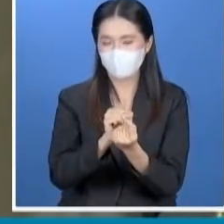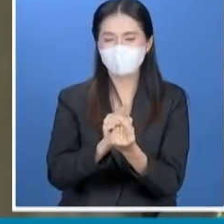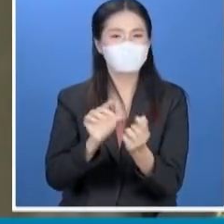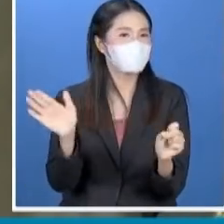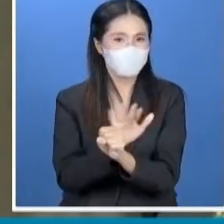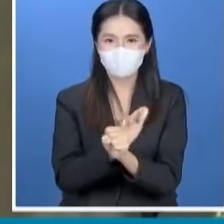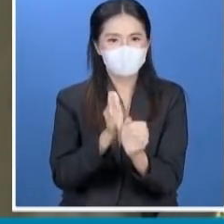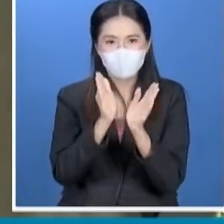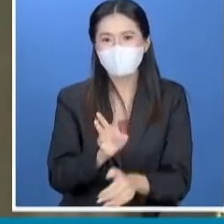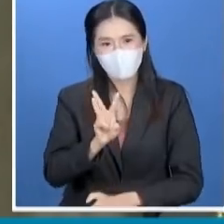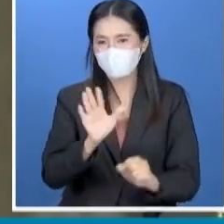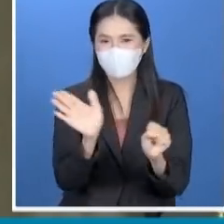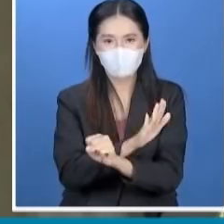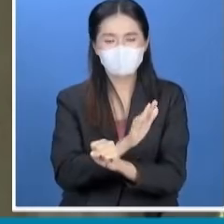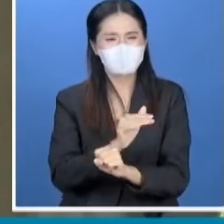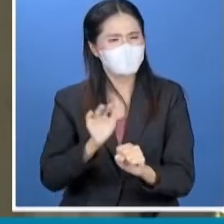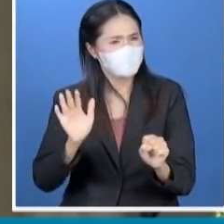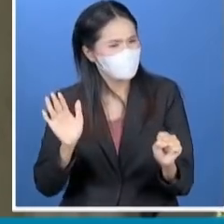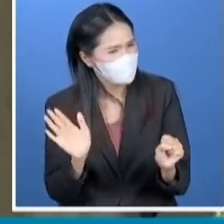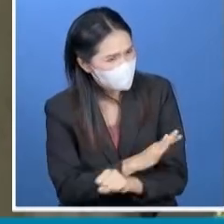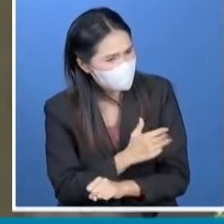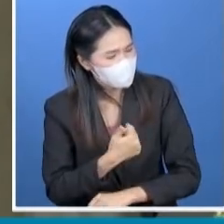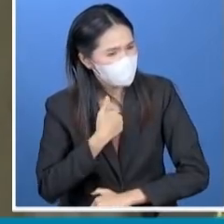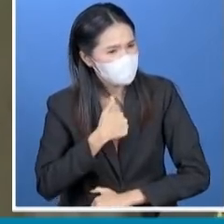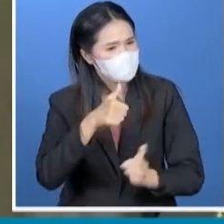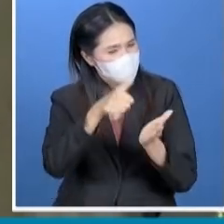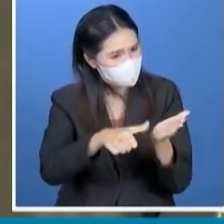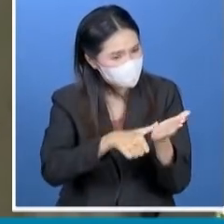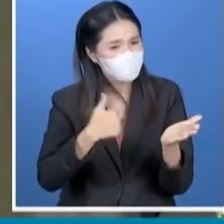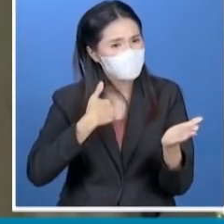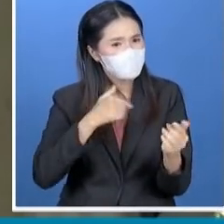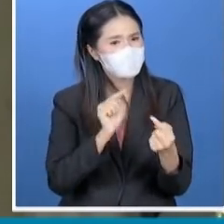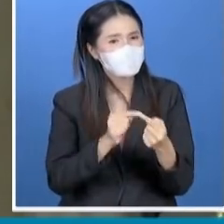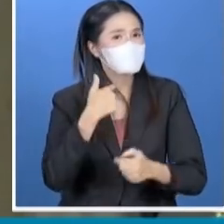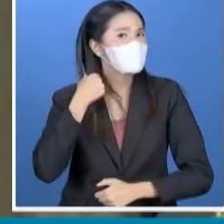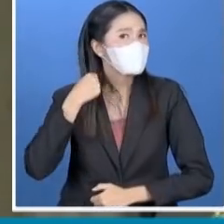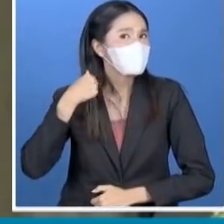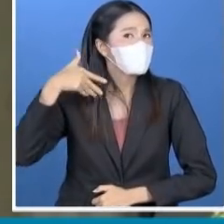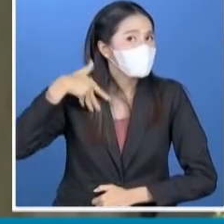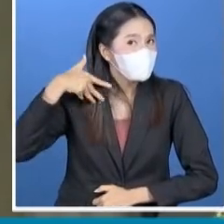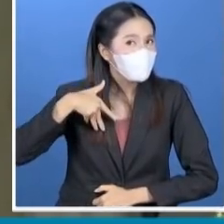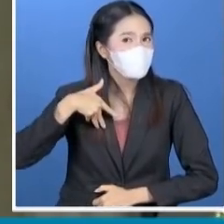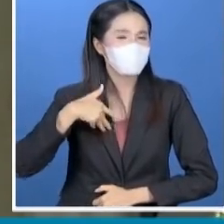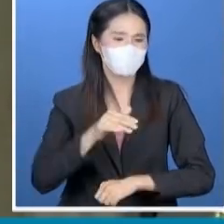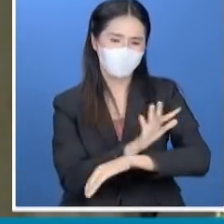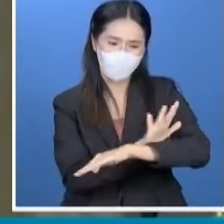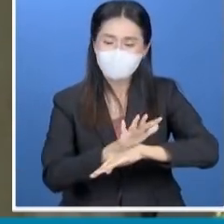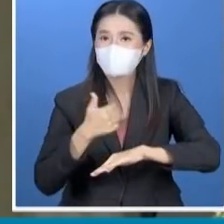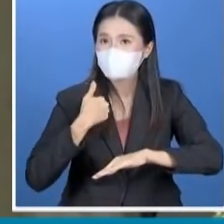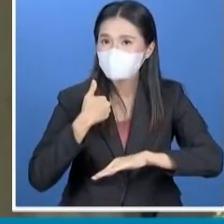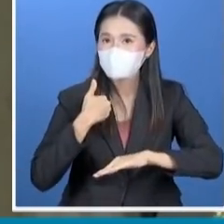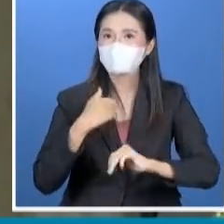ค่ะ ครบทุกคนนอกจากลายนิ้วมือยังมีเรื่องของเส้นพงเส้นผมเส้นขนอะไรอย่างนี้ไหมคะที่อยู่บน